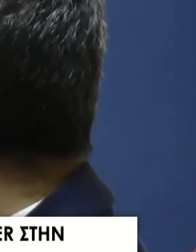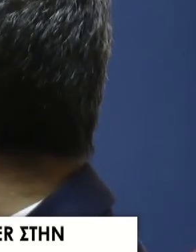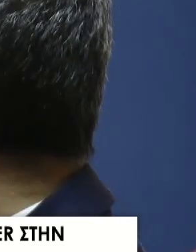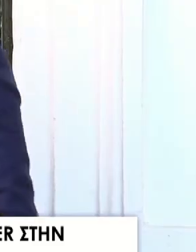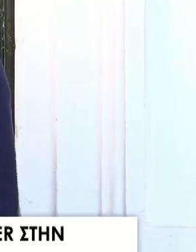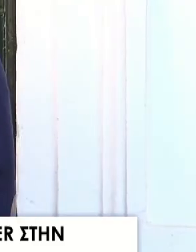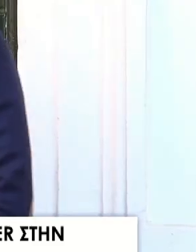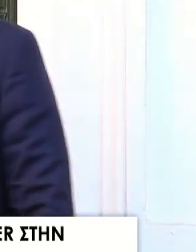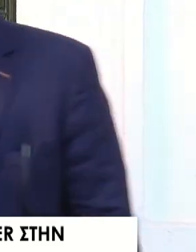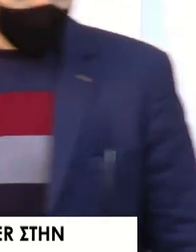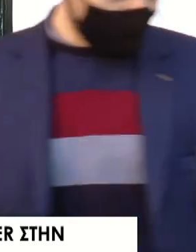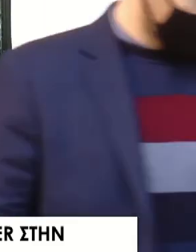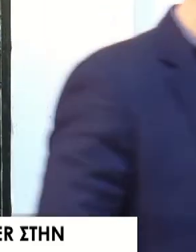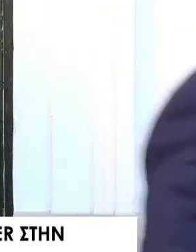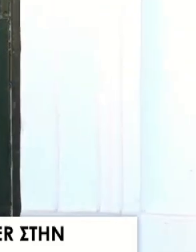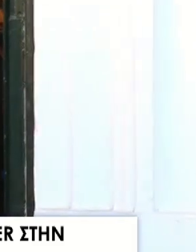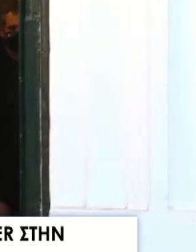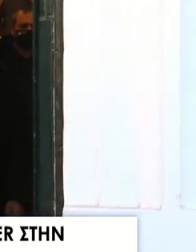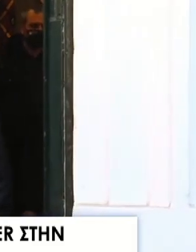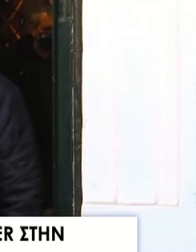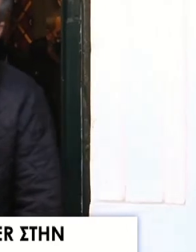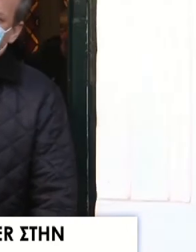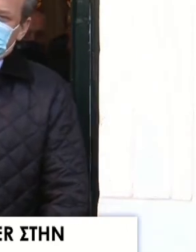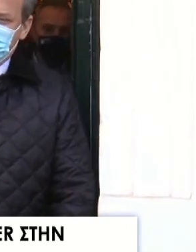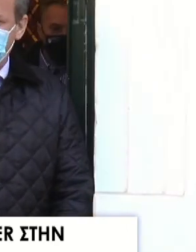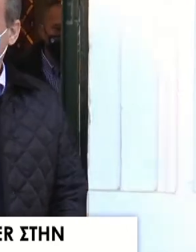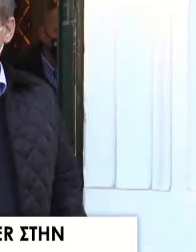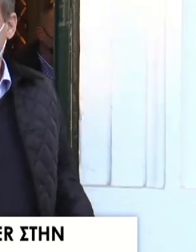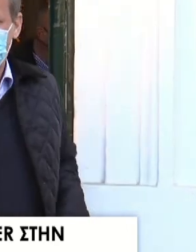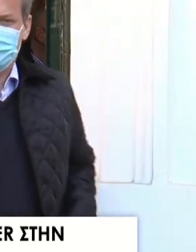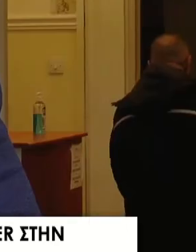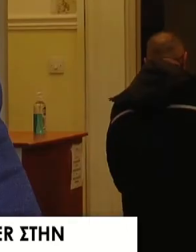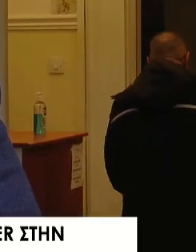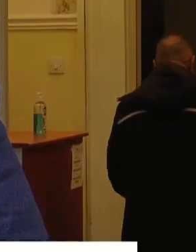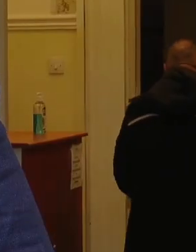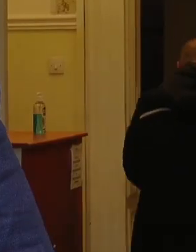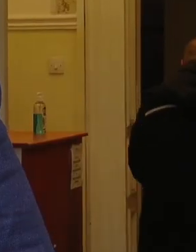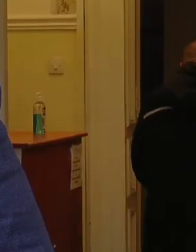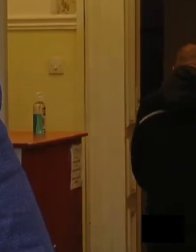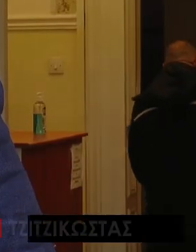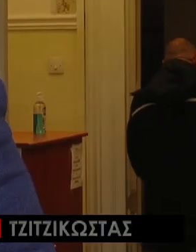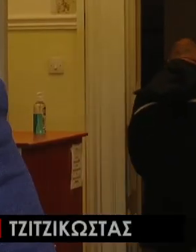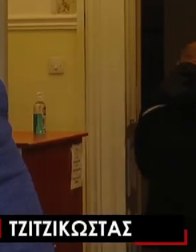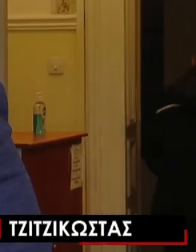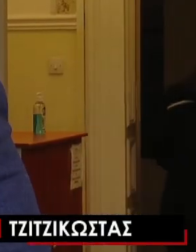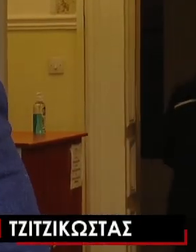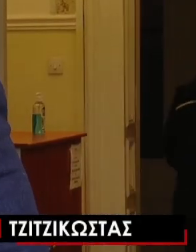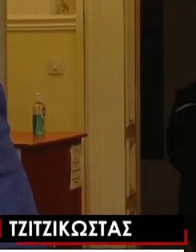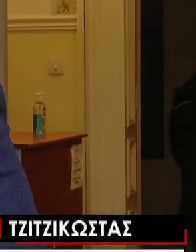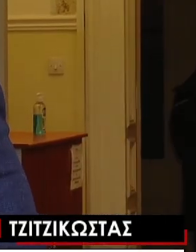περιφέρειας. Με αυτή τη δήλωσή του, ο κ. Τζιτζικώστας έδωσε για πρώτη φορά χρονοδιάγραμμα ολοκλήρωση του έργου. Προσωπικά είμαι